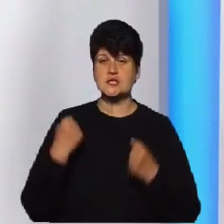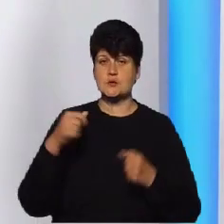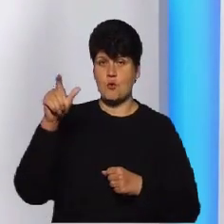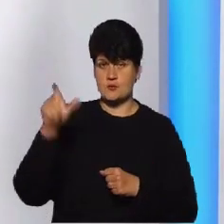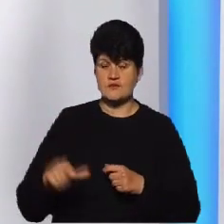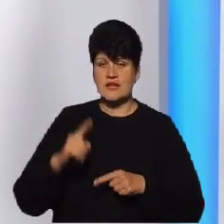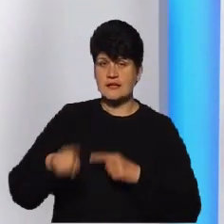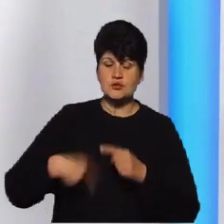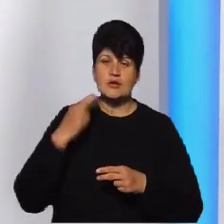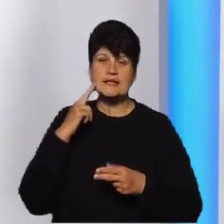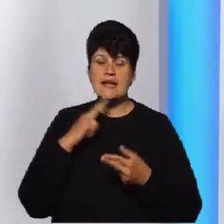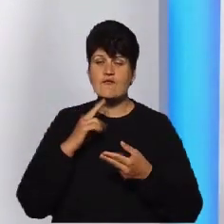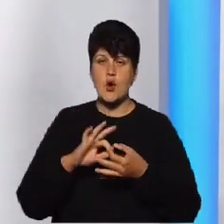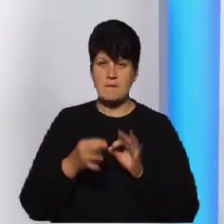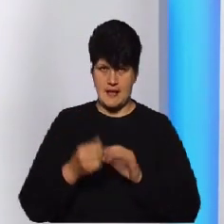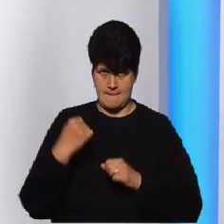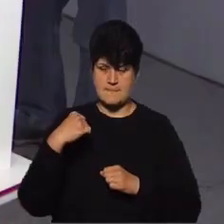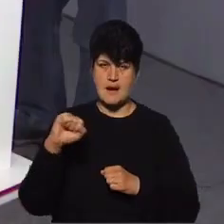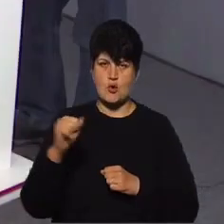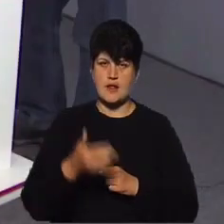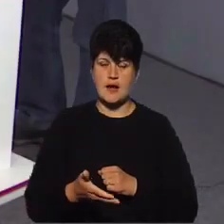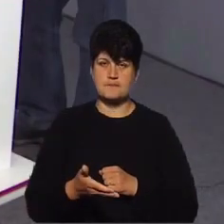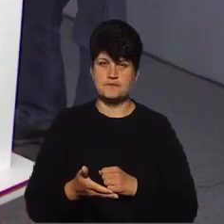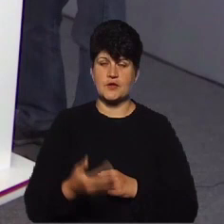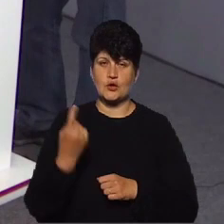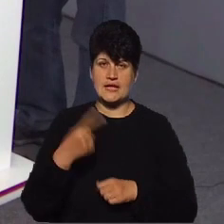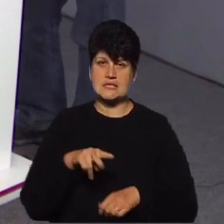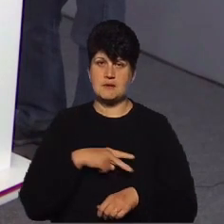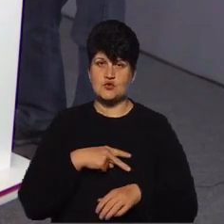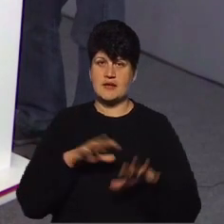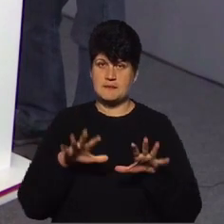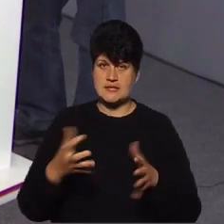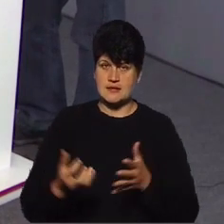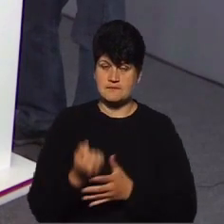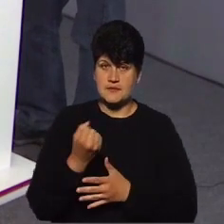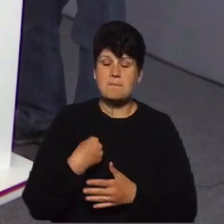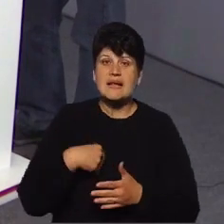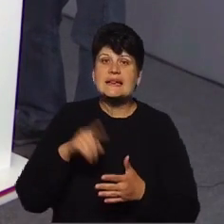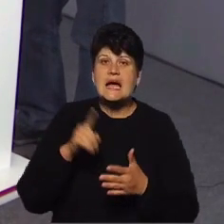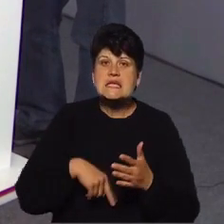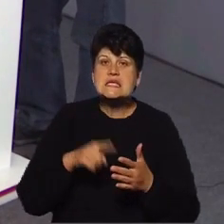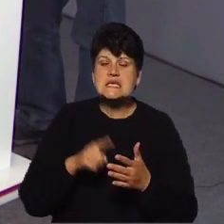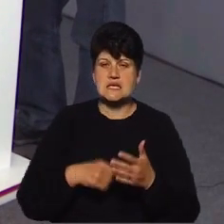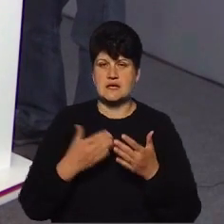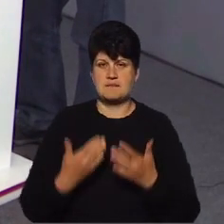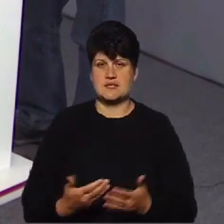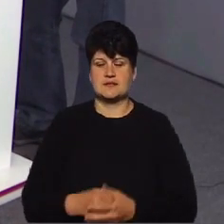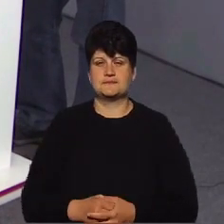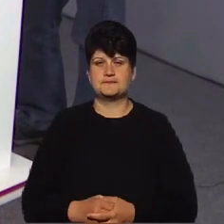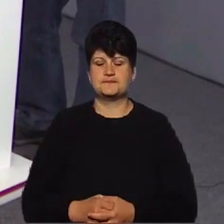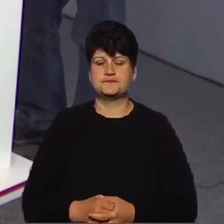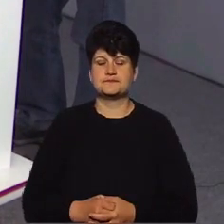перемогла, так? Тобто одне з призових місць зайняла, так? Ну, ми надіємося. Є такі надії? Надіємося. Є такі очікування?